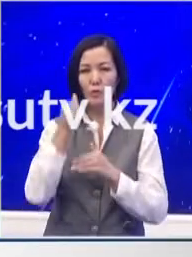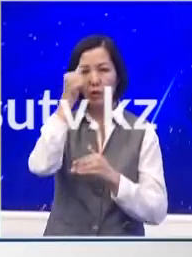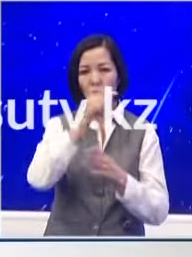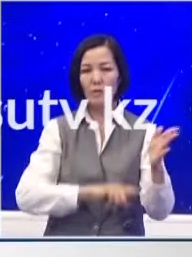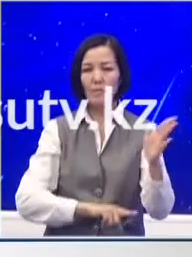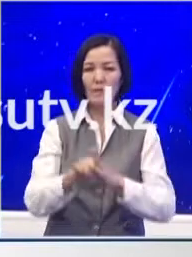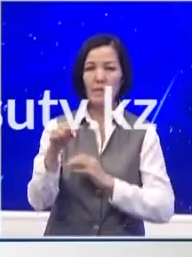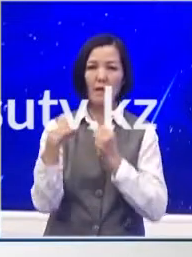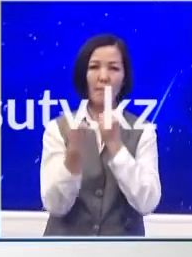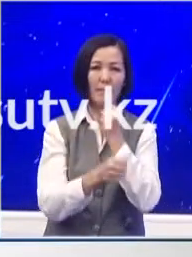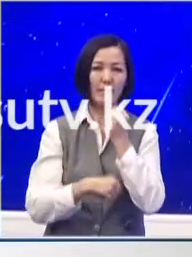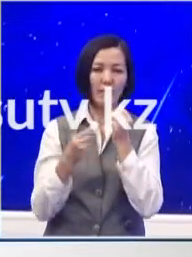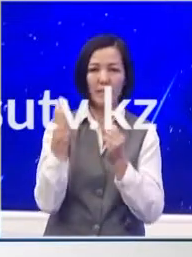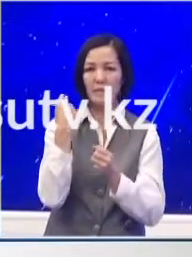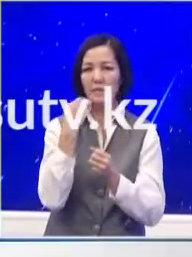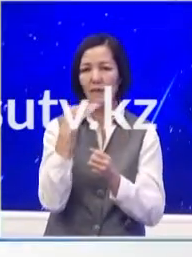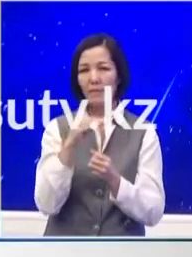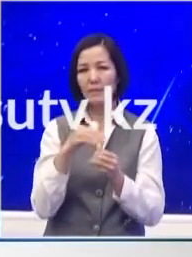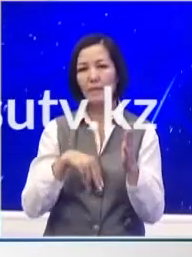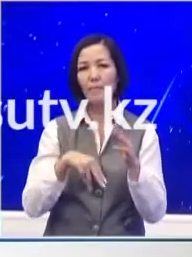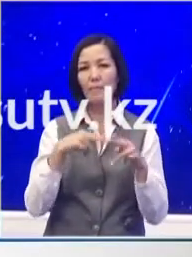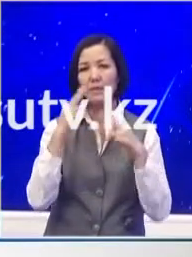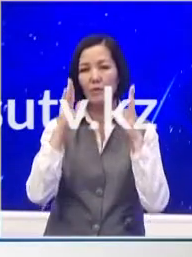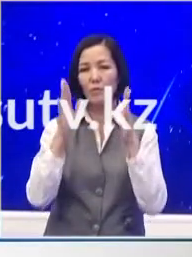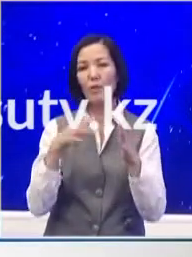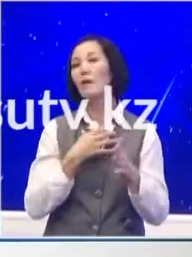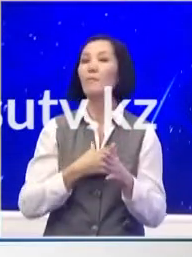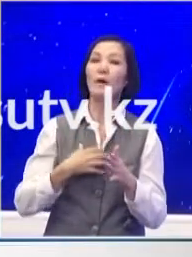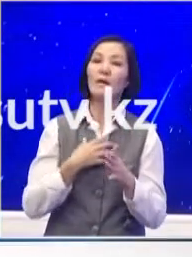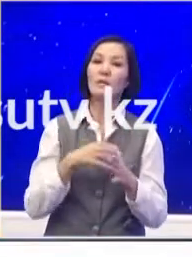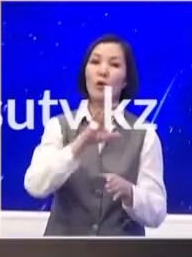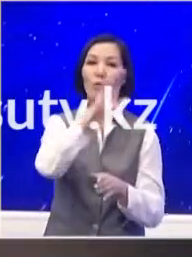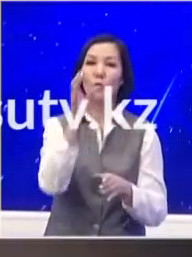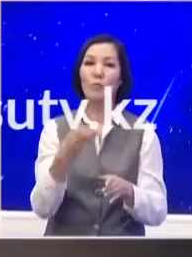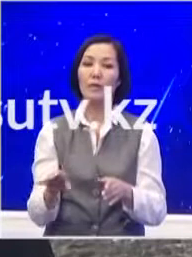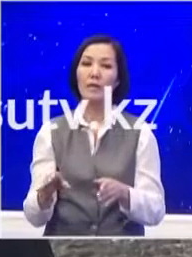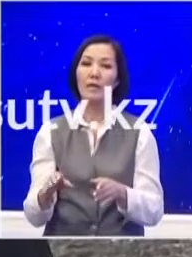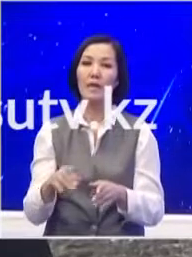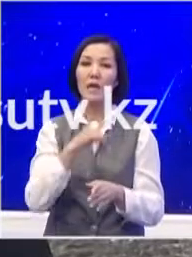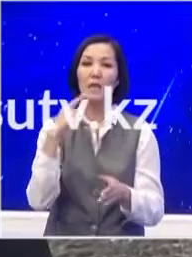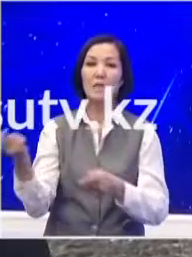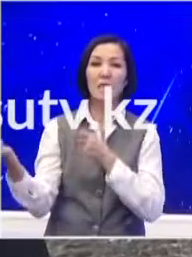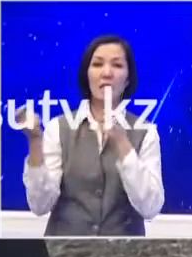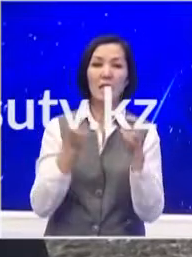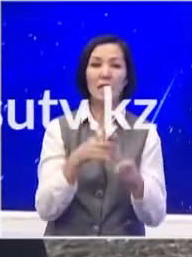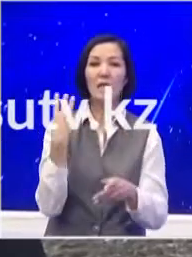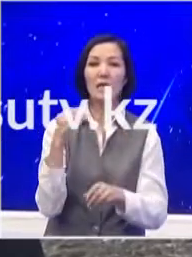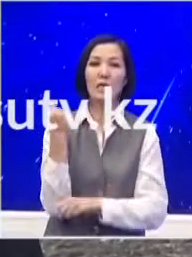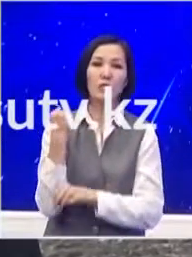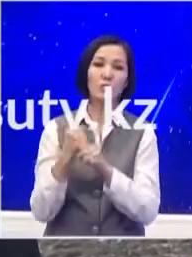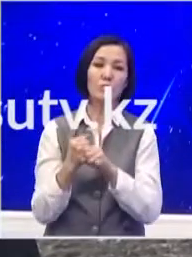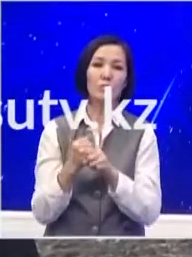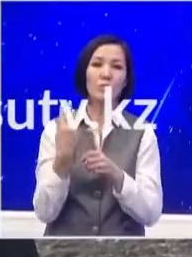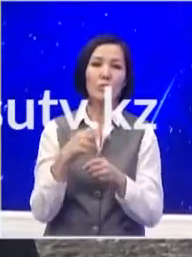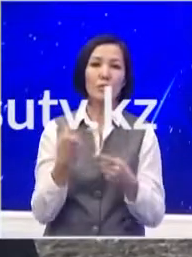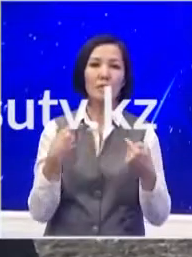Құрылыс материалдарының сапасына баса көңіл бөлдік. Бұл маңызды. Құбырлар Ресейден әкелінеді. Қазір алаңда 40-қа жуық адам, 30 бірлік